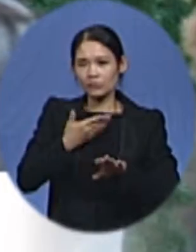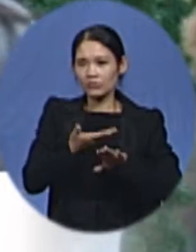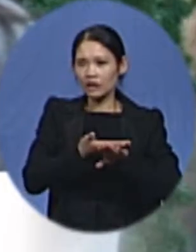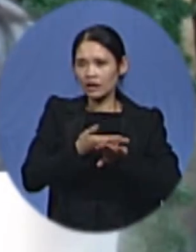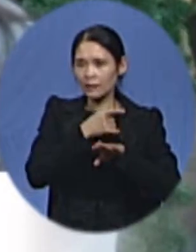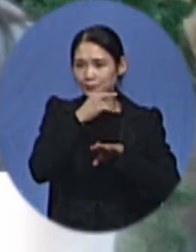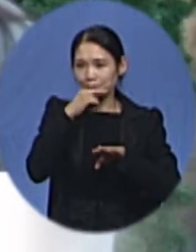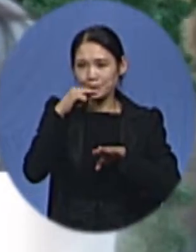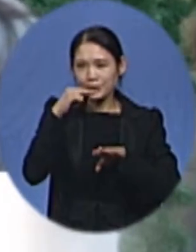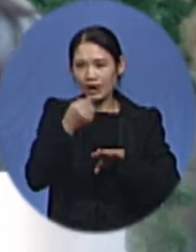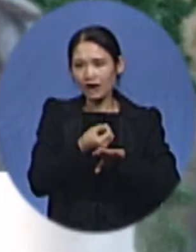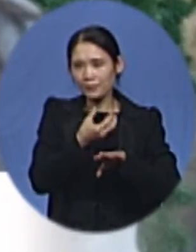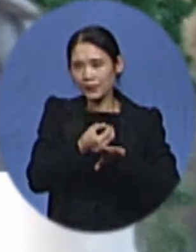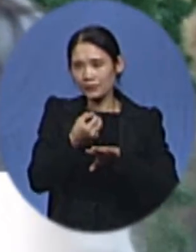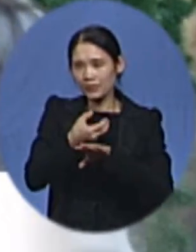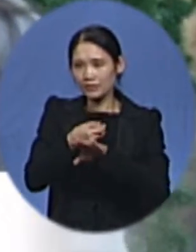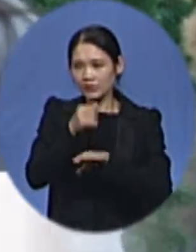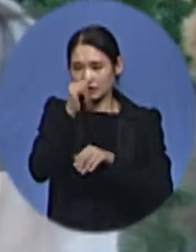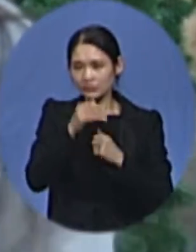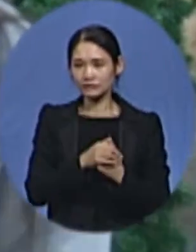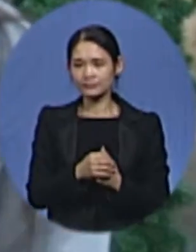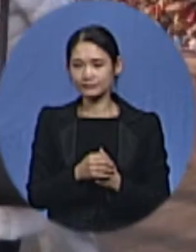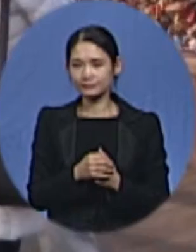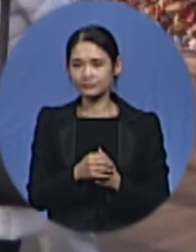막 올라오거나 얼얼하거나.